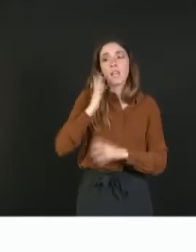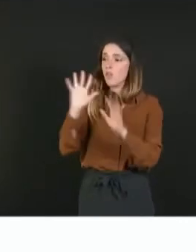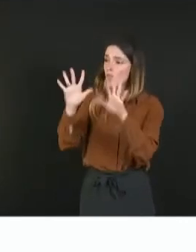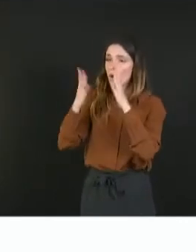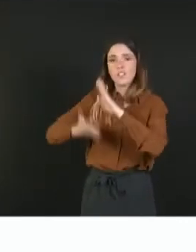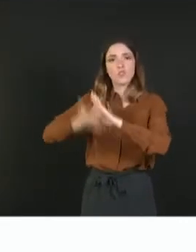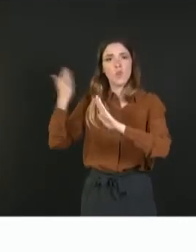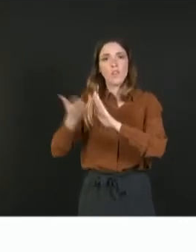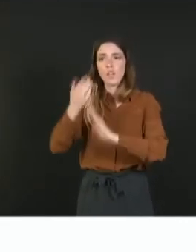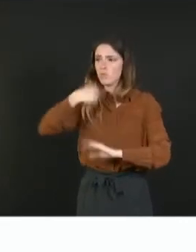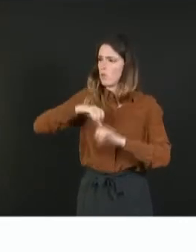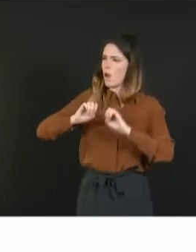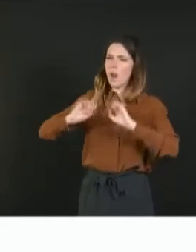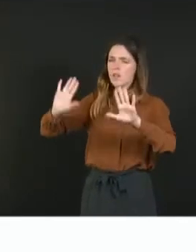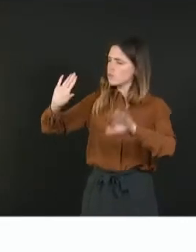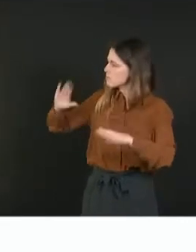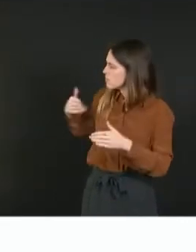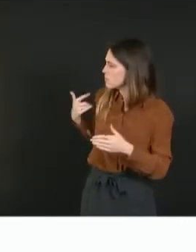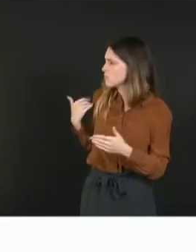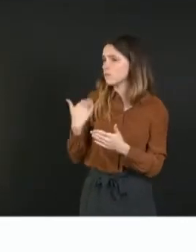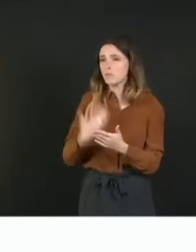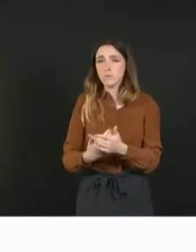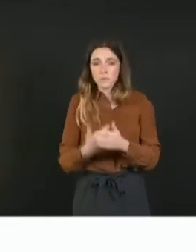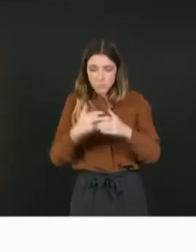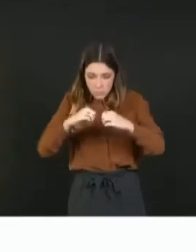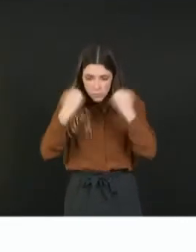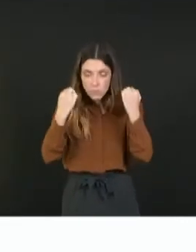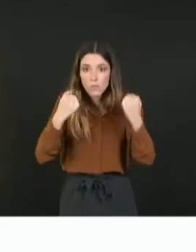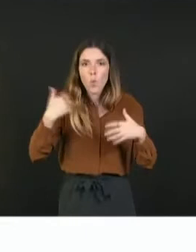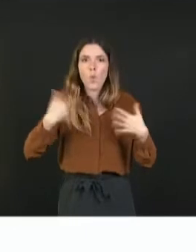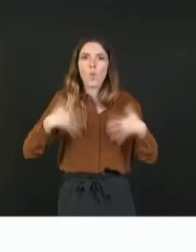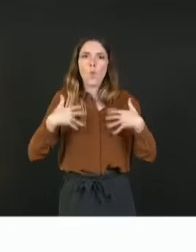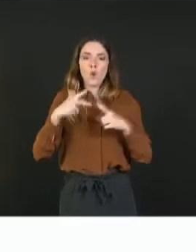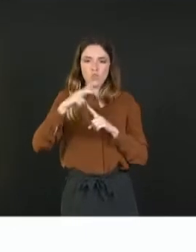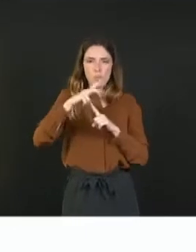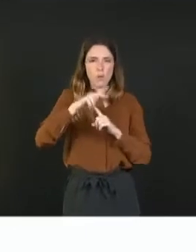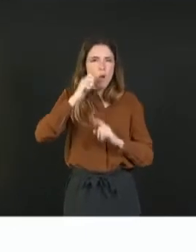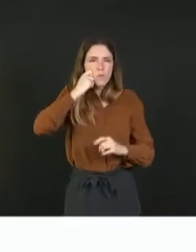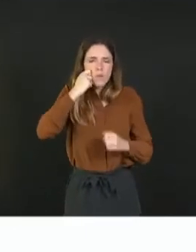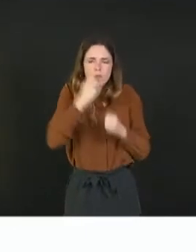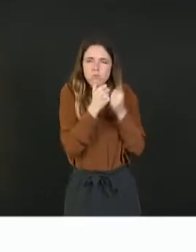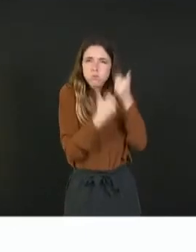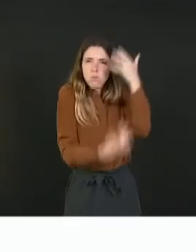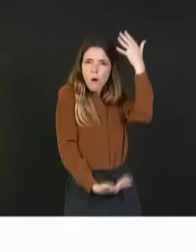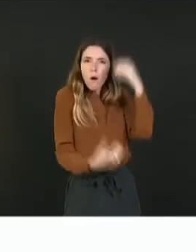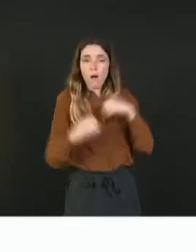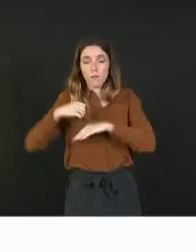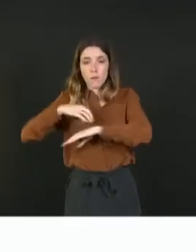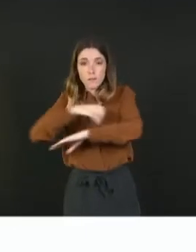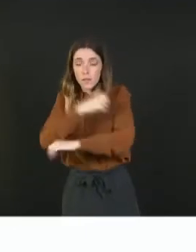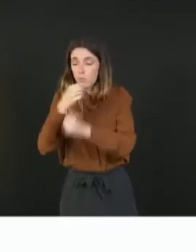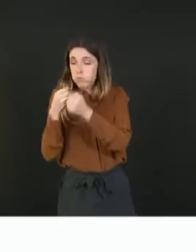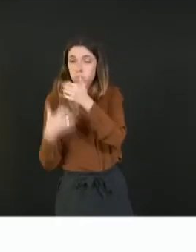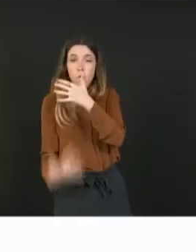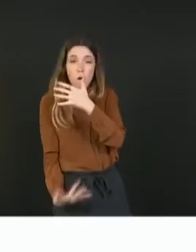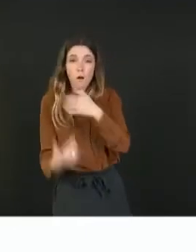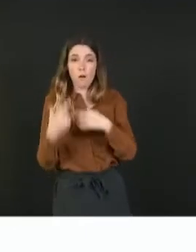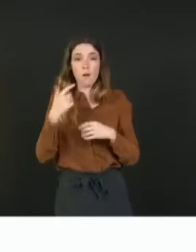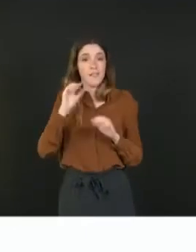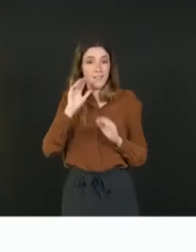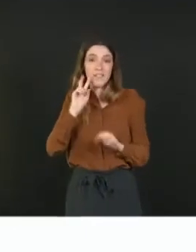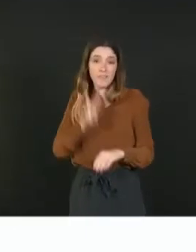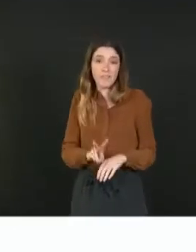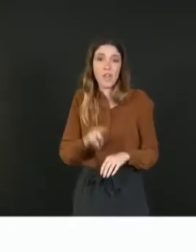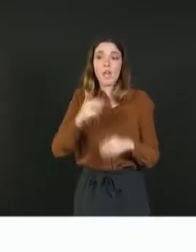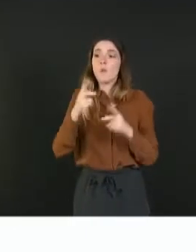des années abritent une diversité de champignons absolument énorme, donc ça, et pour les insectes aussi. Effectivement, il y a un équilibre à trouver